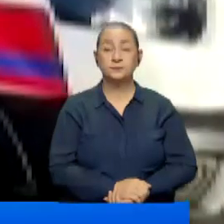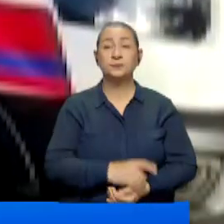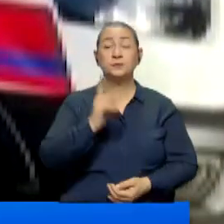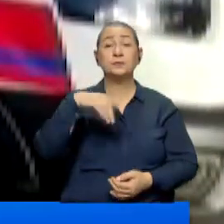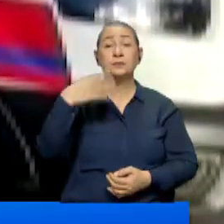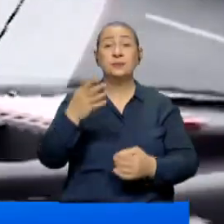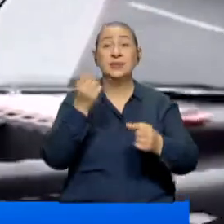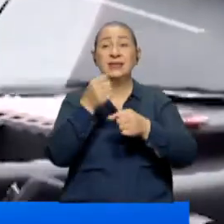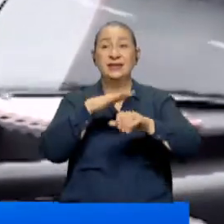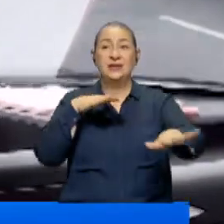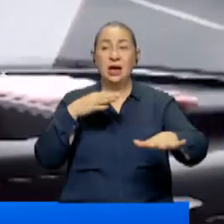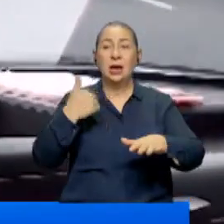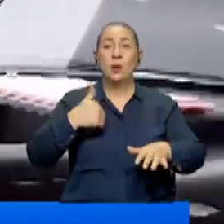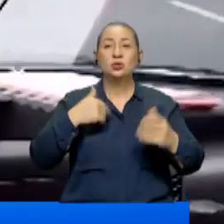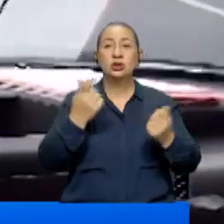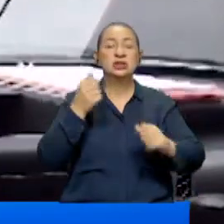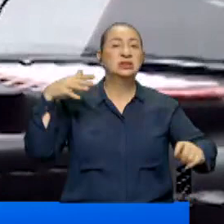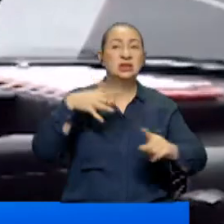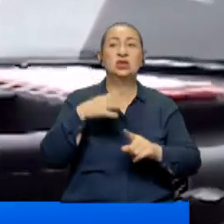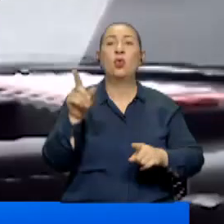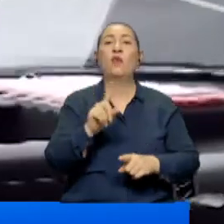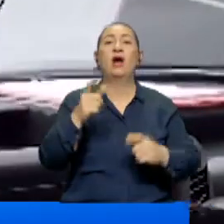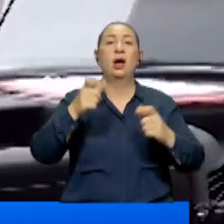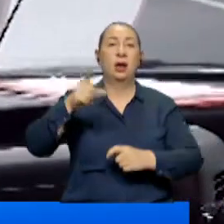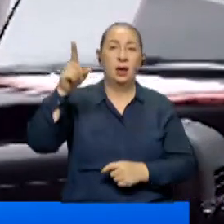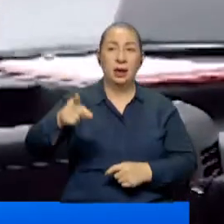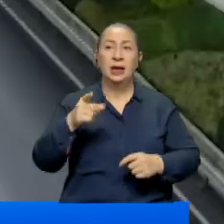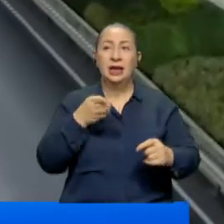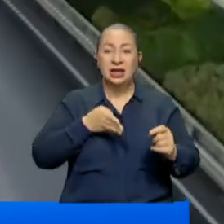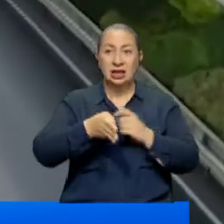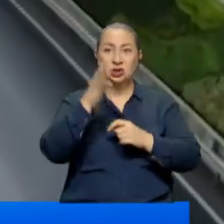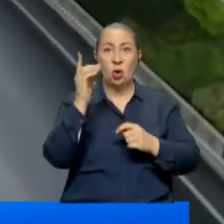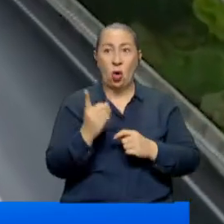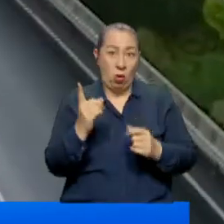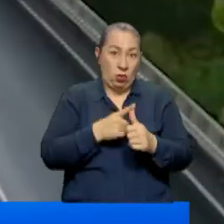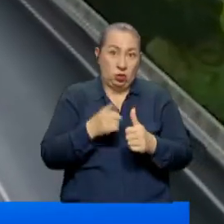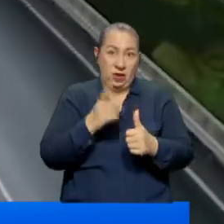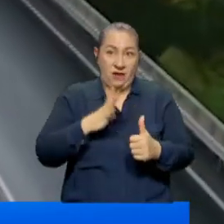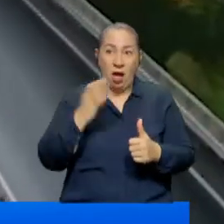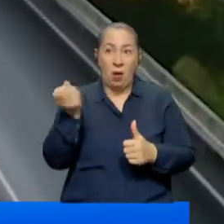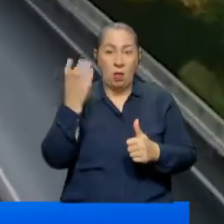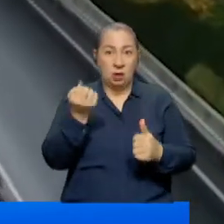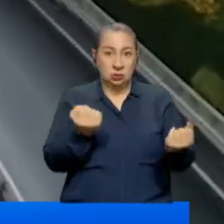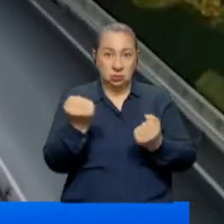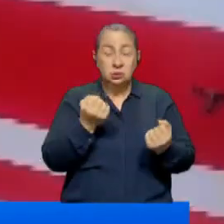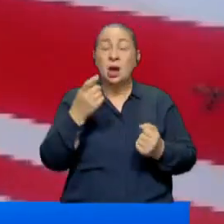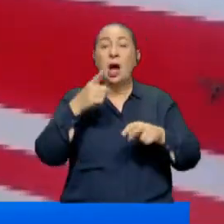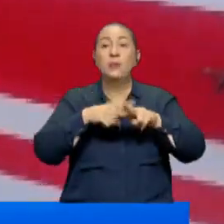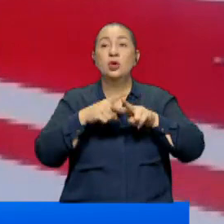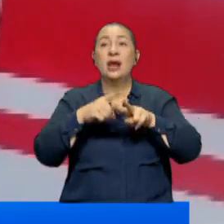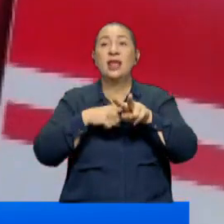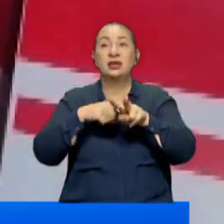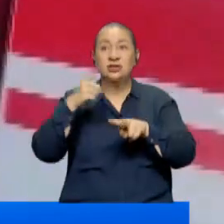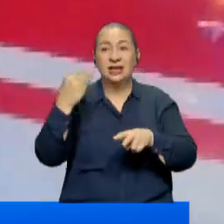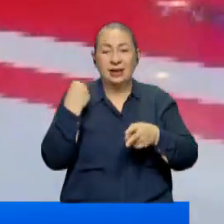Bir başka trafikte kamu çalışanına saldırı da Şanlıurfa'da yaşandı. Geçiş önceliği olan ambulansın şoförüneydi saldırı. Abdurrahman